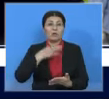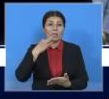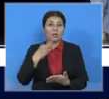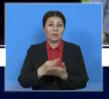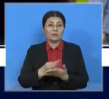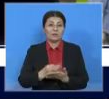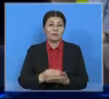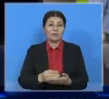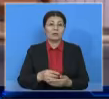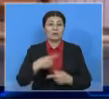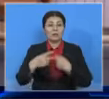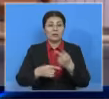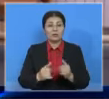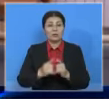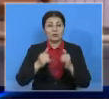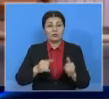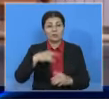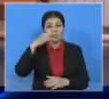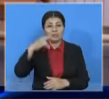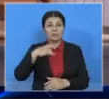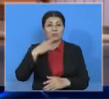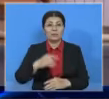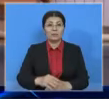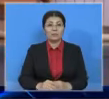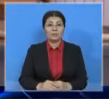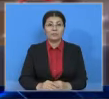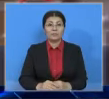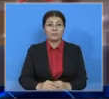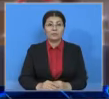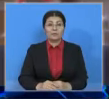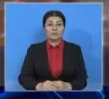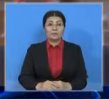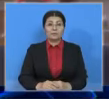голоса для будущего Казахстана. Анастасия Евсеева, Самат Каликенов, телеканал Актюбе.